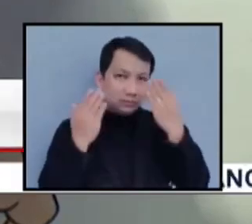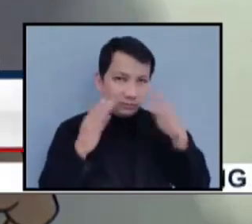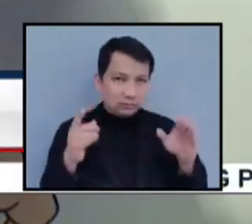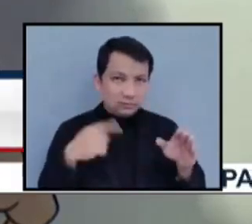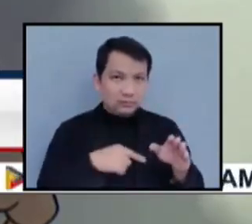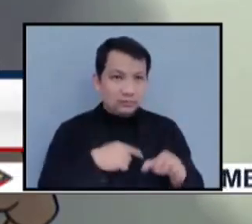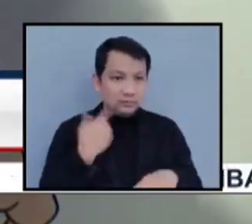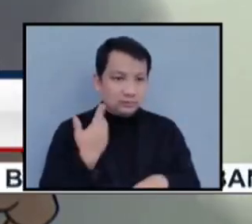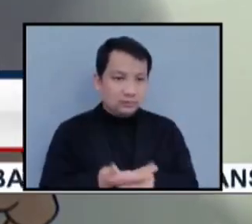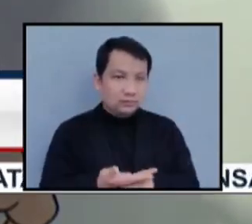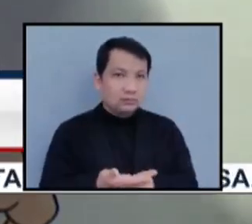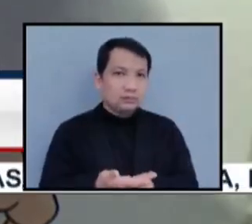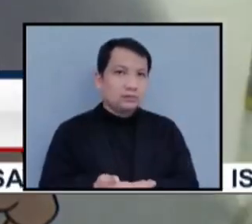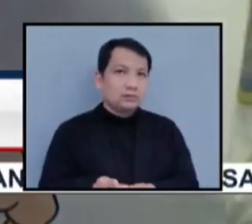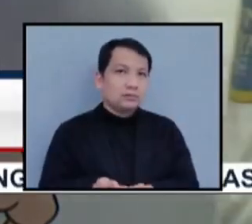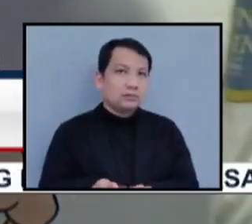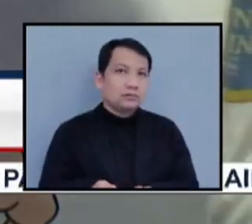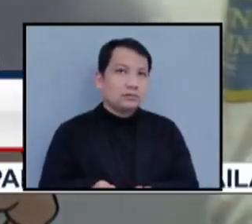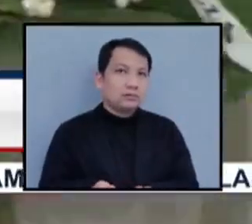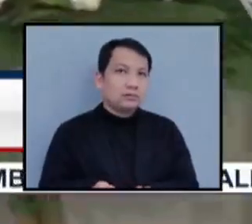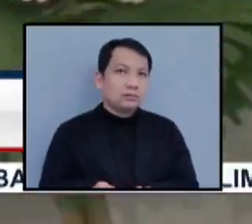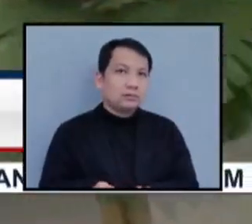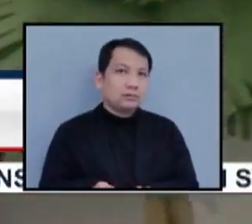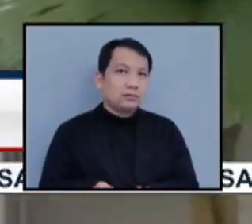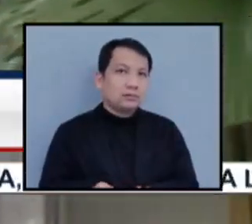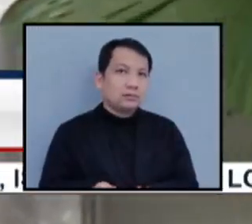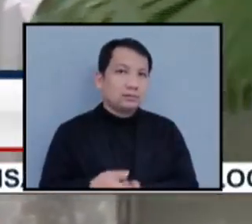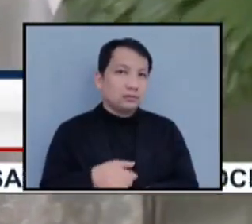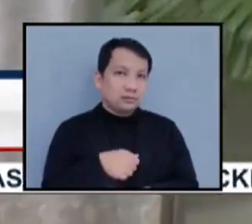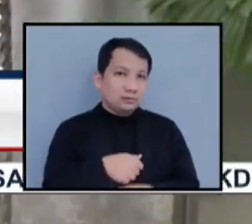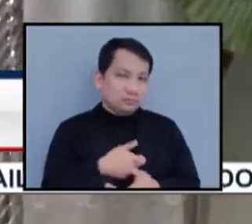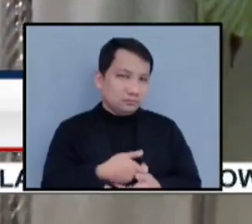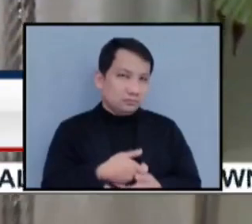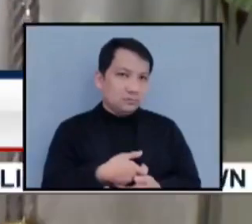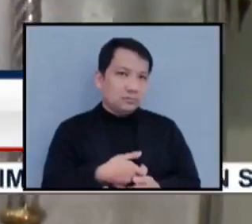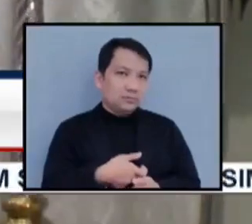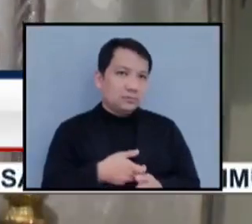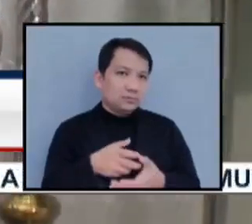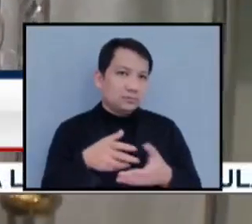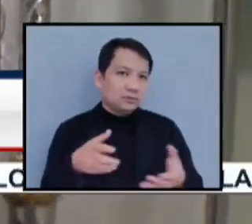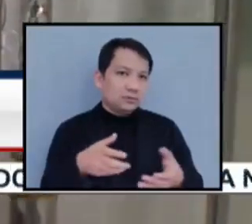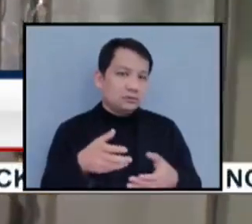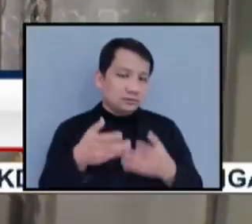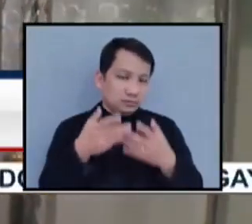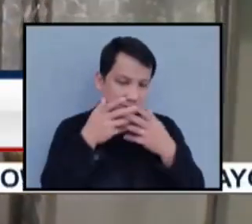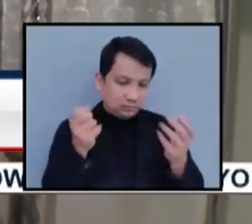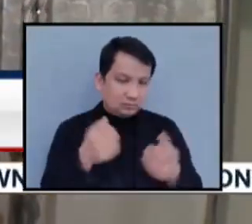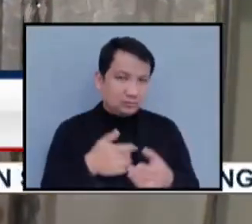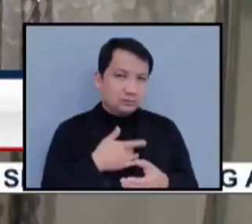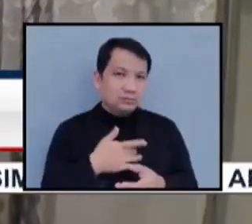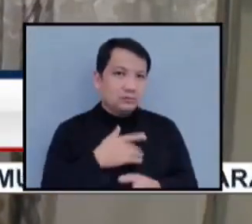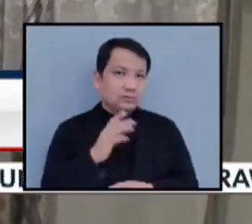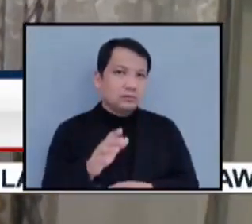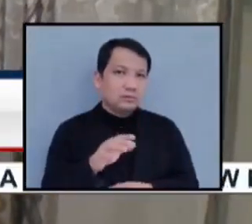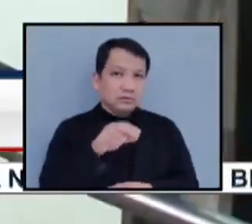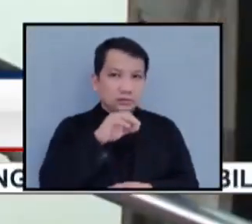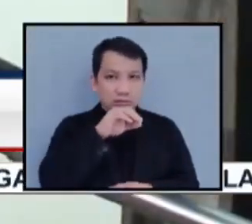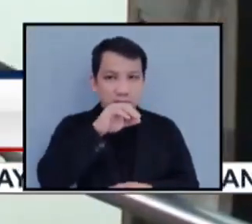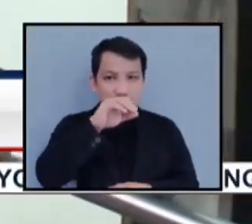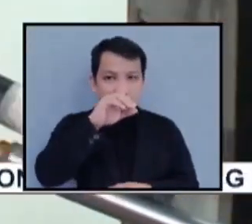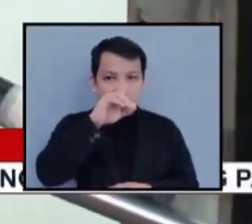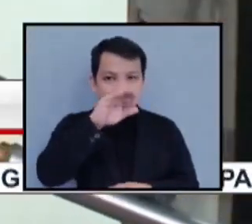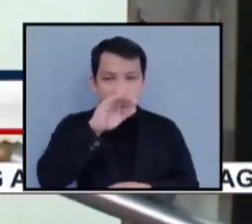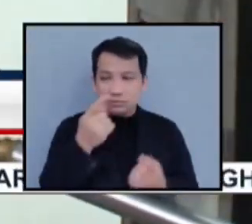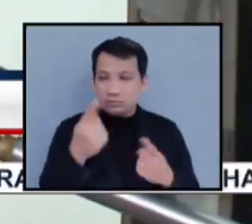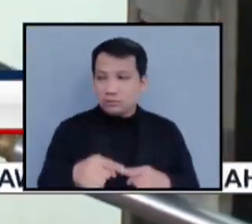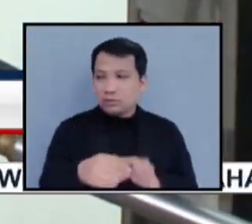is nadaganan niya sa pagpapadede. Matinding pighati naman ang nararamdaman ng lolo ng biktima sa nangyari.